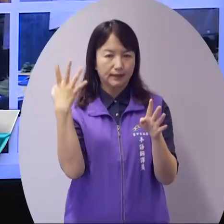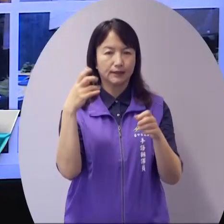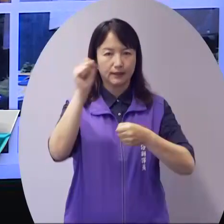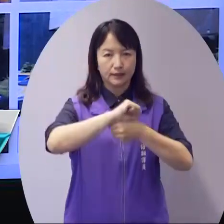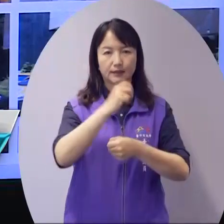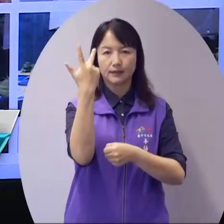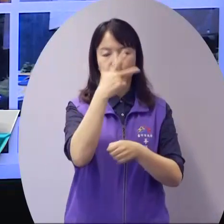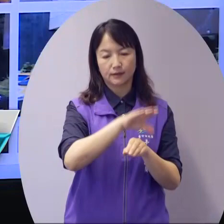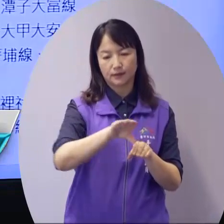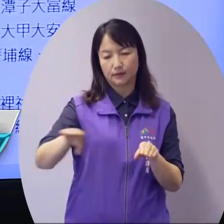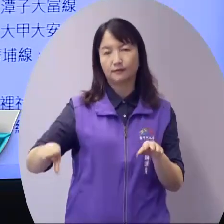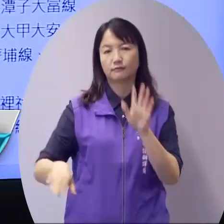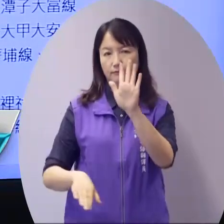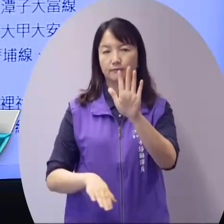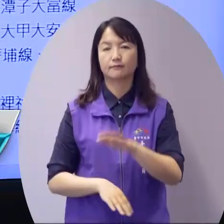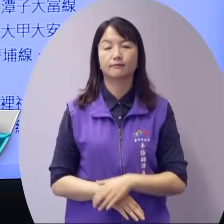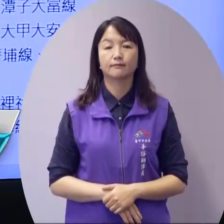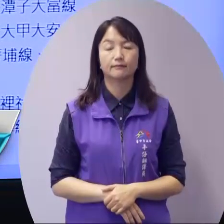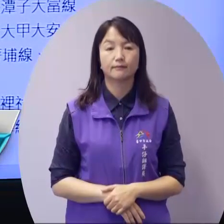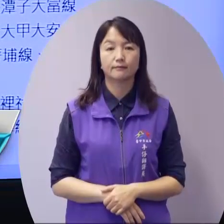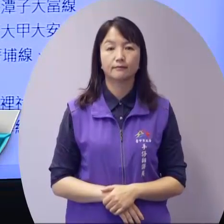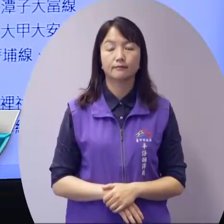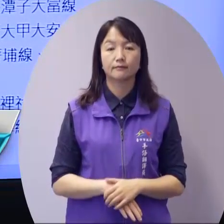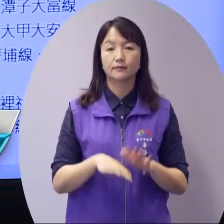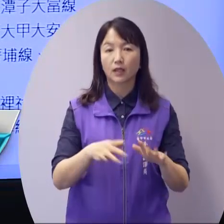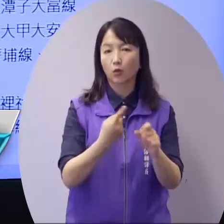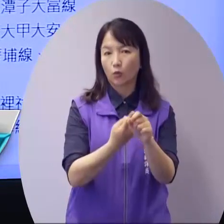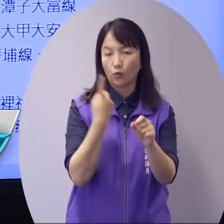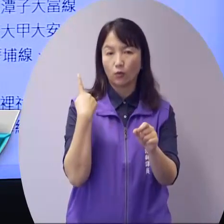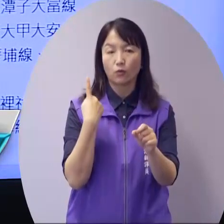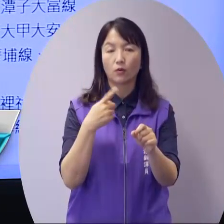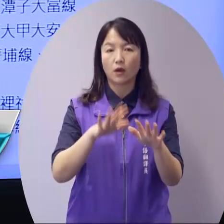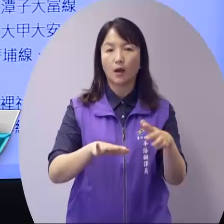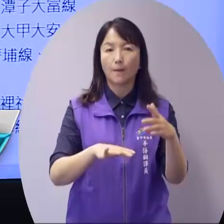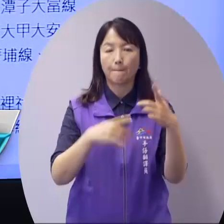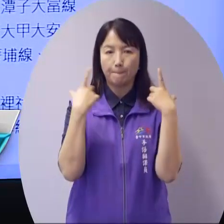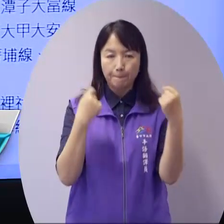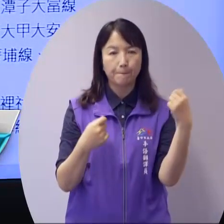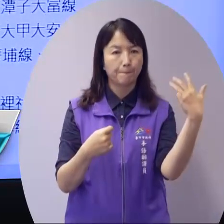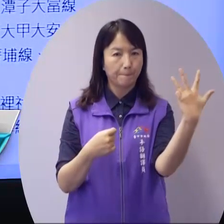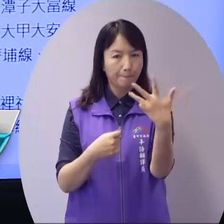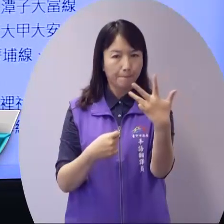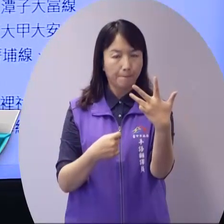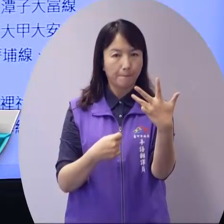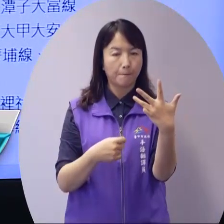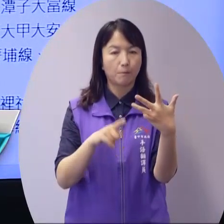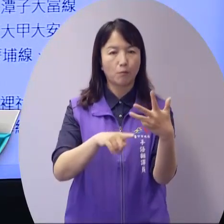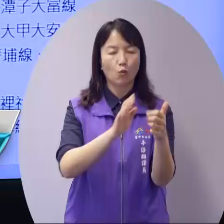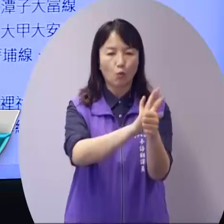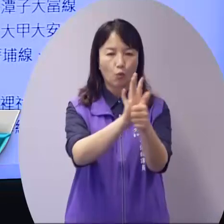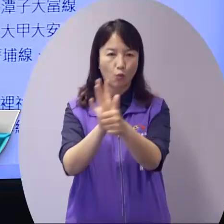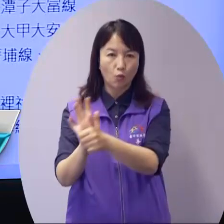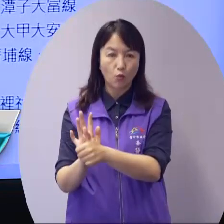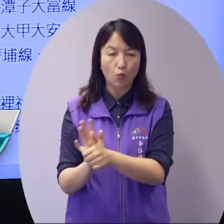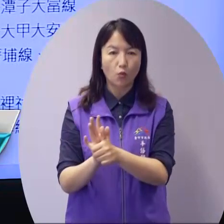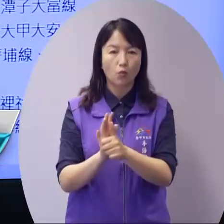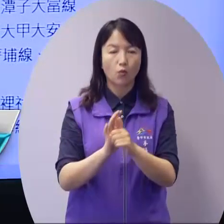7条路线正式上线。下一页。所以从去年的8条路线服务到了相关